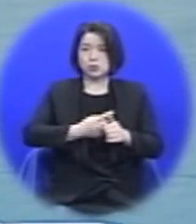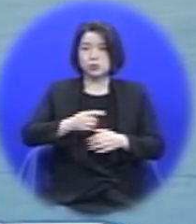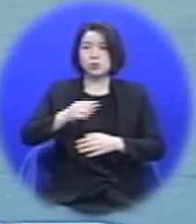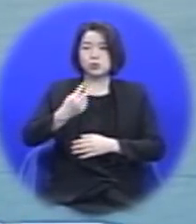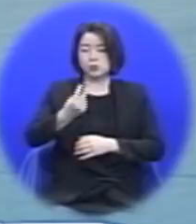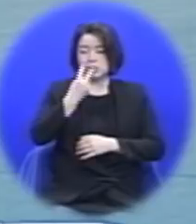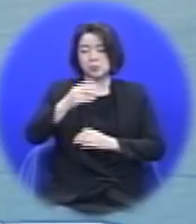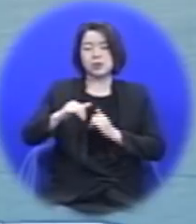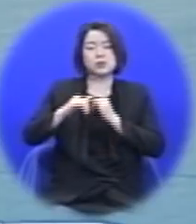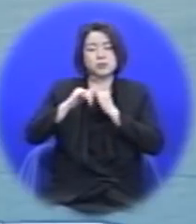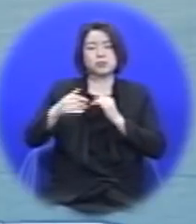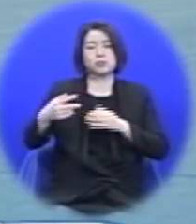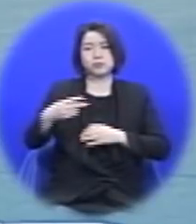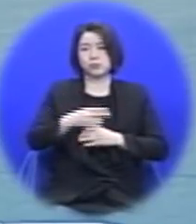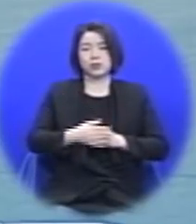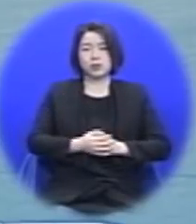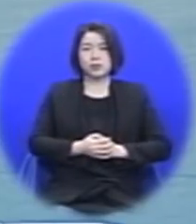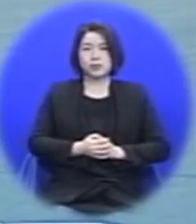끊어버린 거예요.